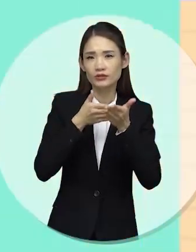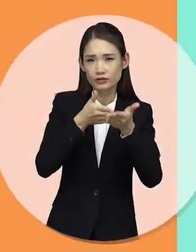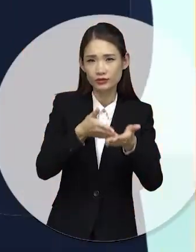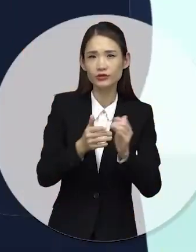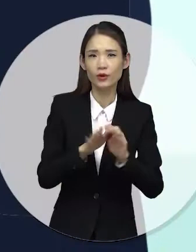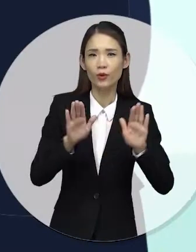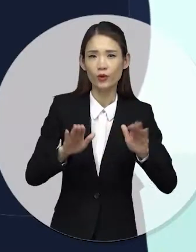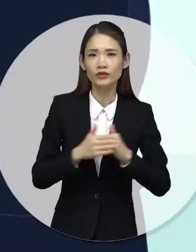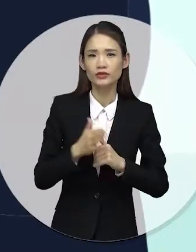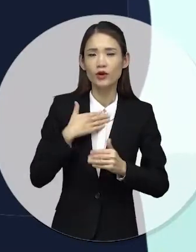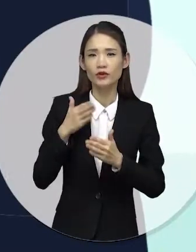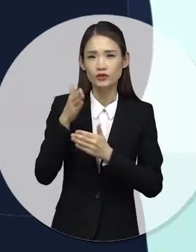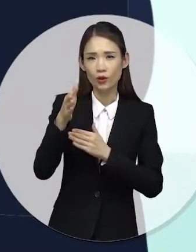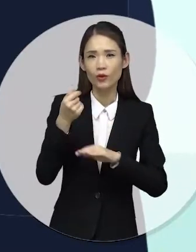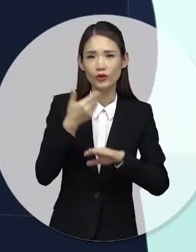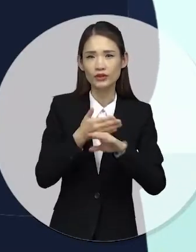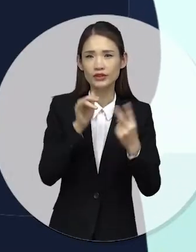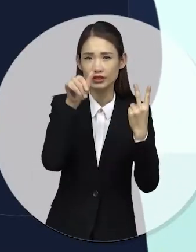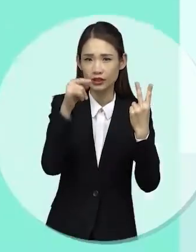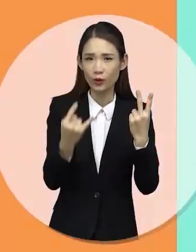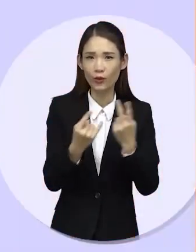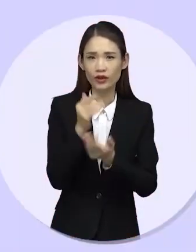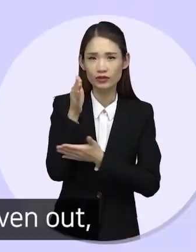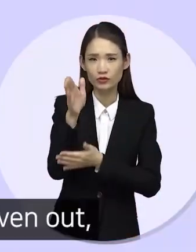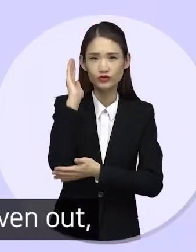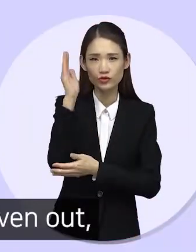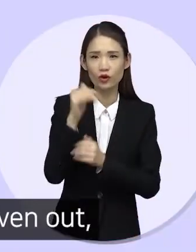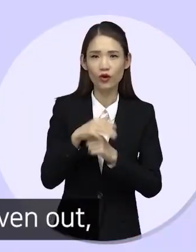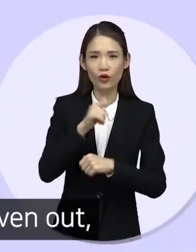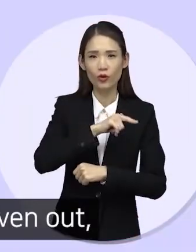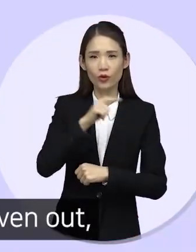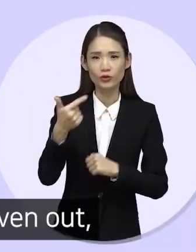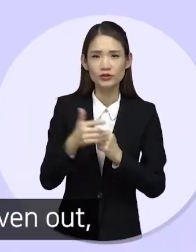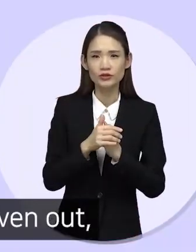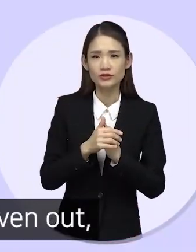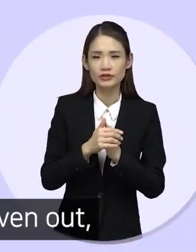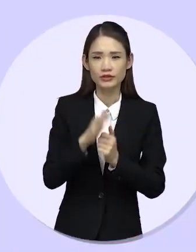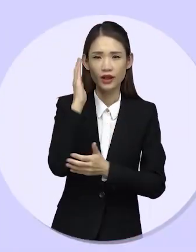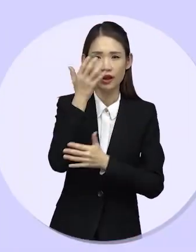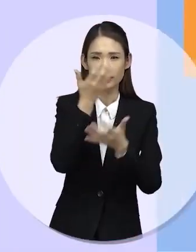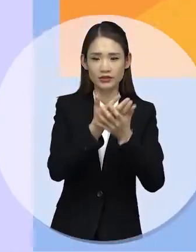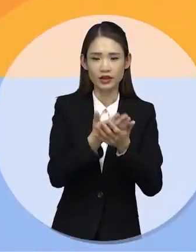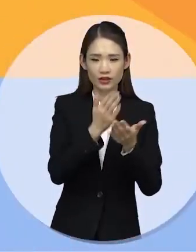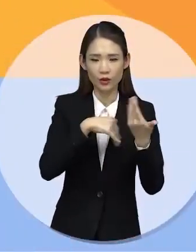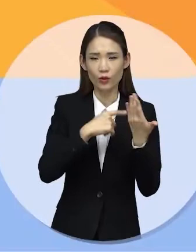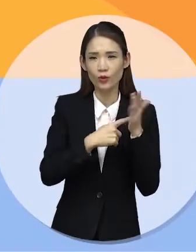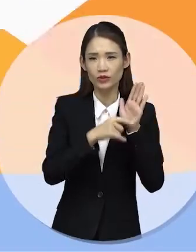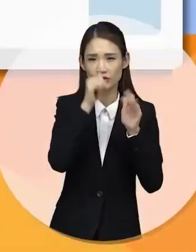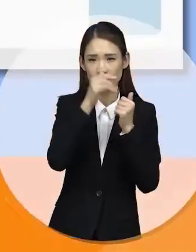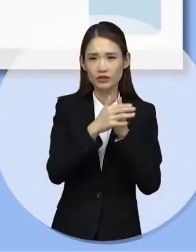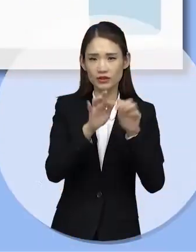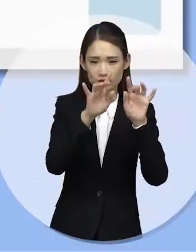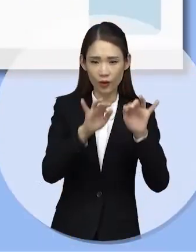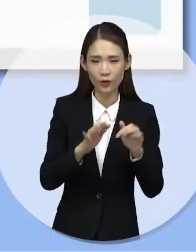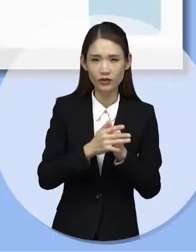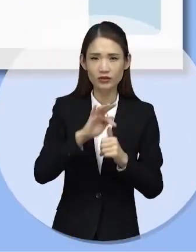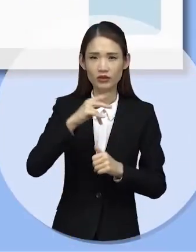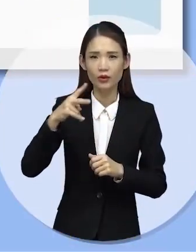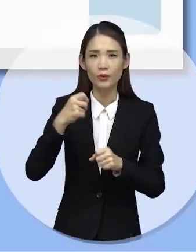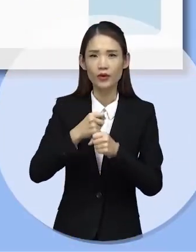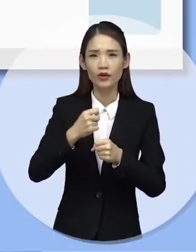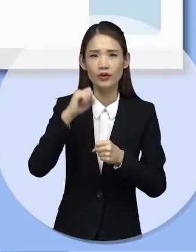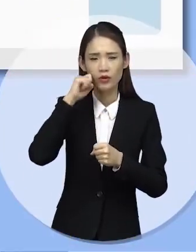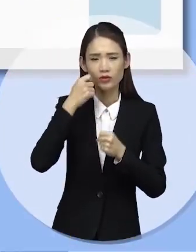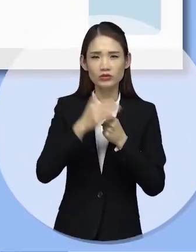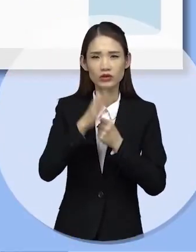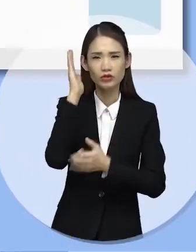편입니다. 오늘은 저의 전공 2회차 수업. 다소 늦은 어제 오후에서야 강의 자료 공지가 이루어져 점자와 타이핑 버전을